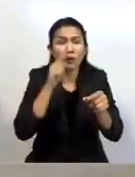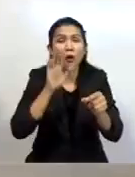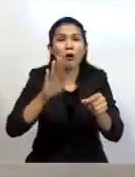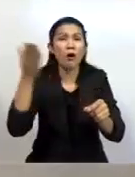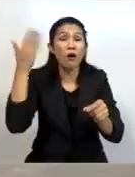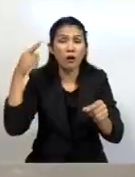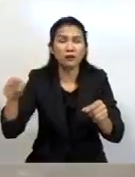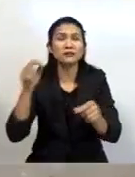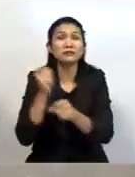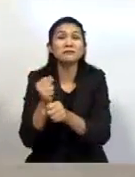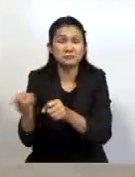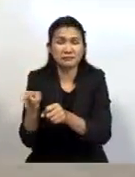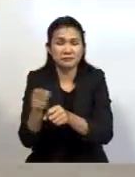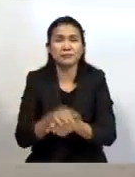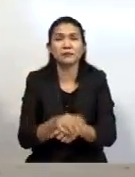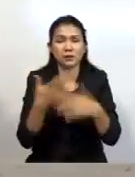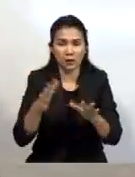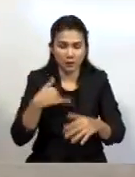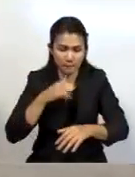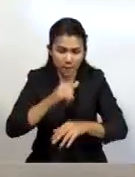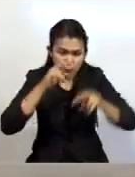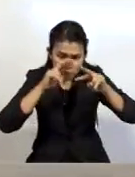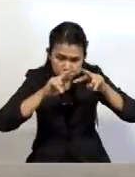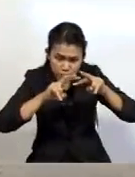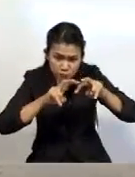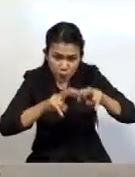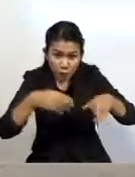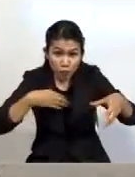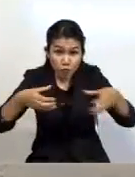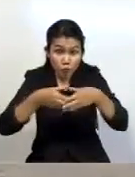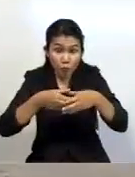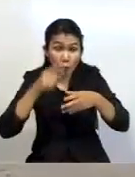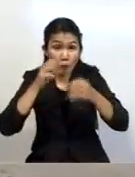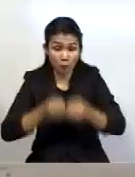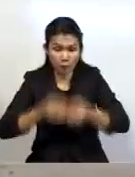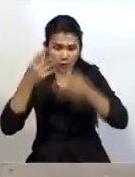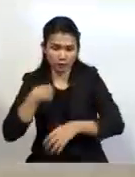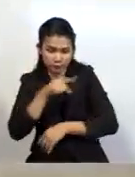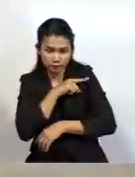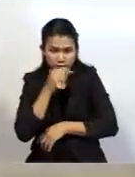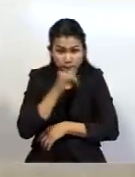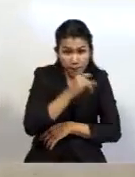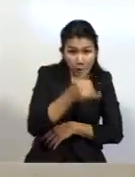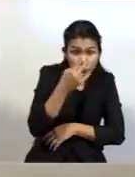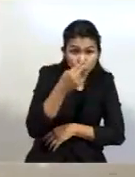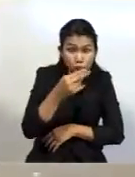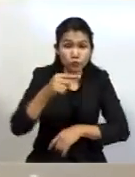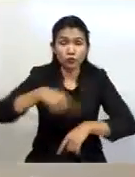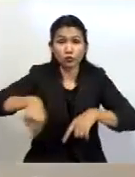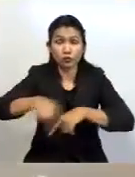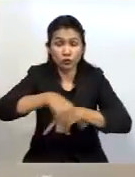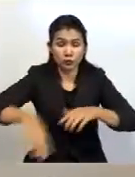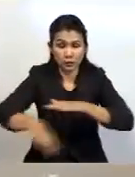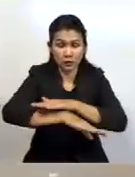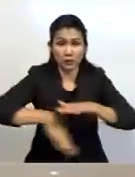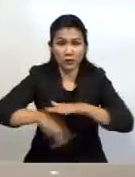ขณะที่เจ้าหน้าที่กลุ่มงานเก็บกู้และตรวจพิสูจน์ระเบิดหรือชุด EOD และกลุ่มงานตรวจสถานที่เกิดเหตุศูนย์พิสูจน์หลักฐ